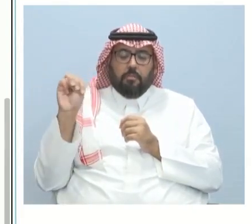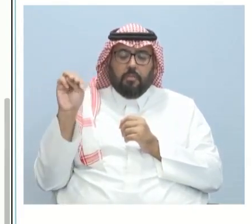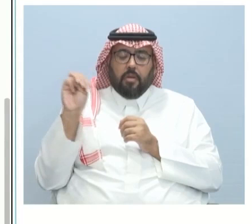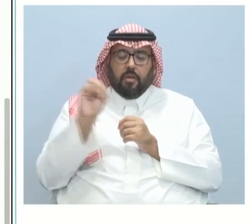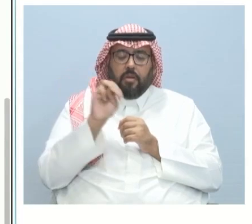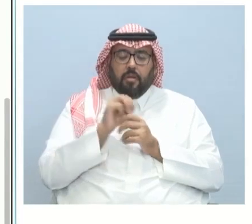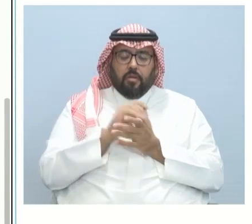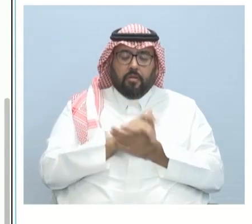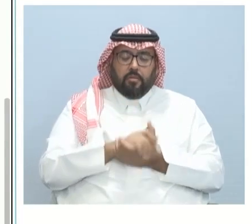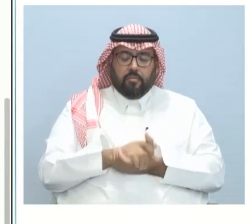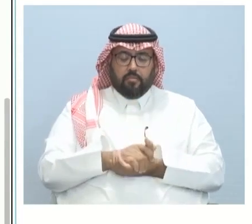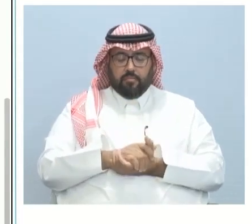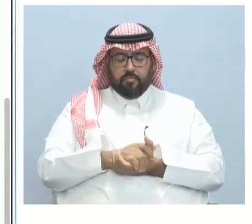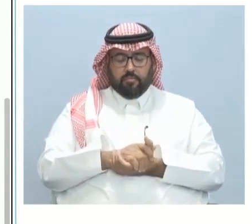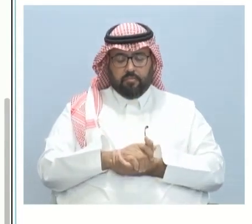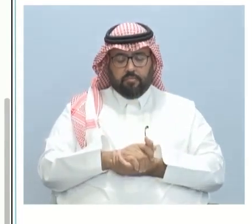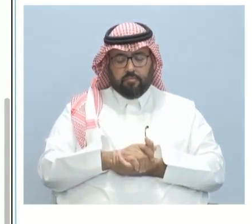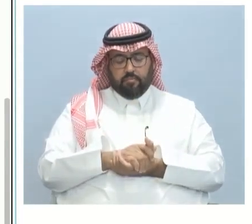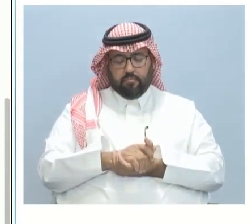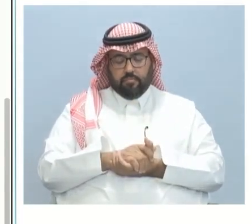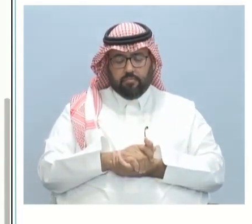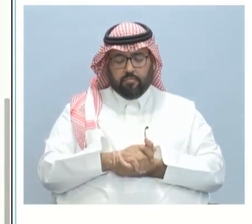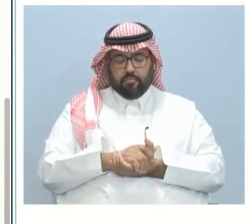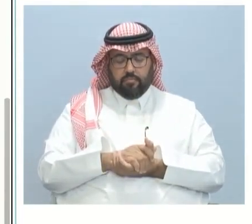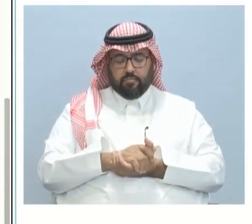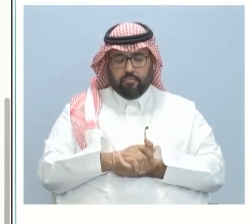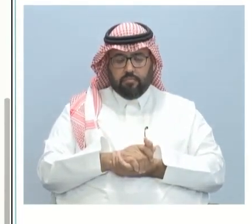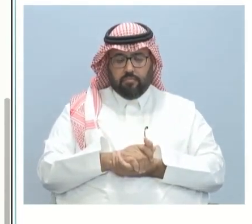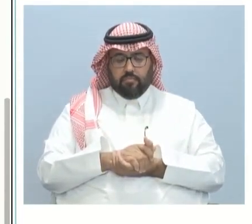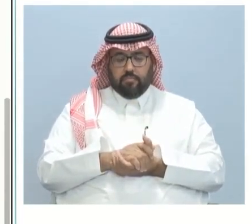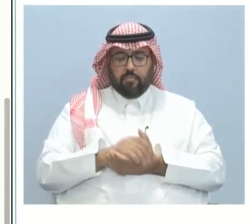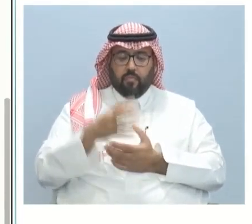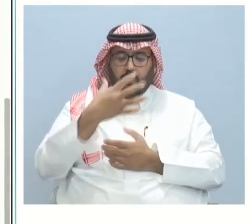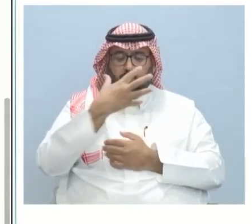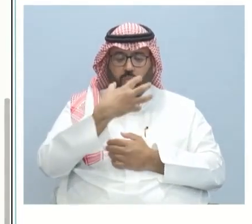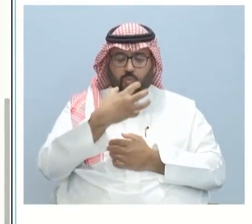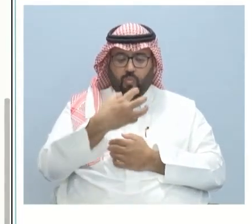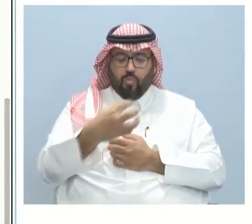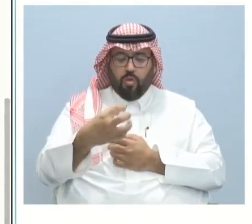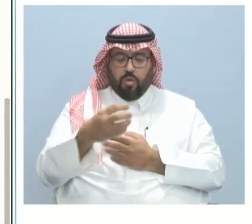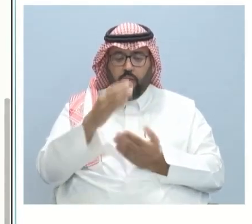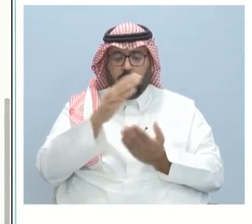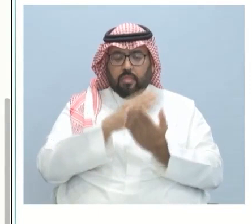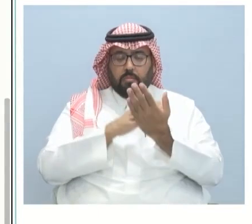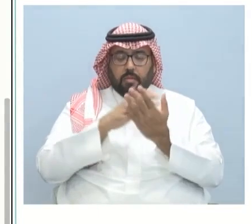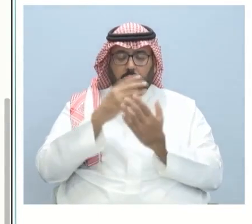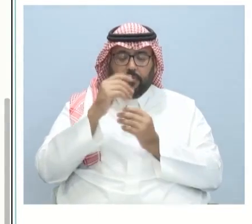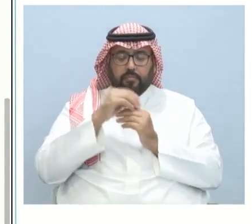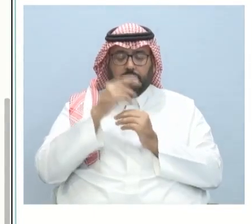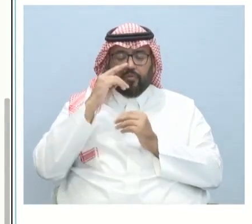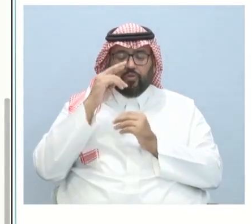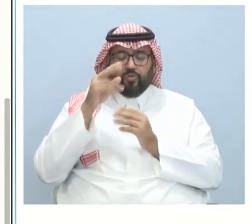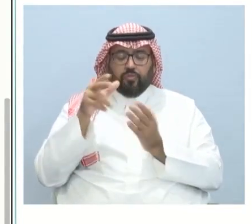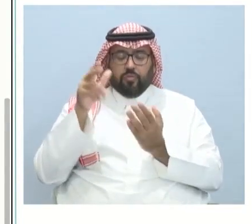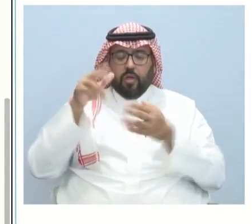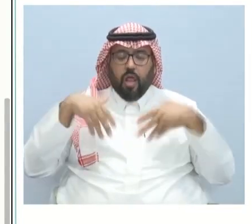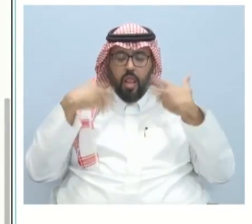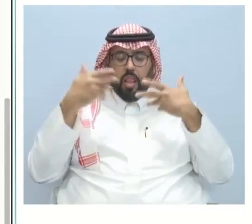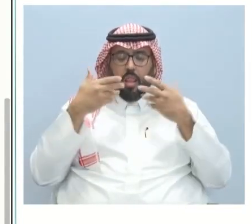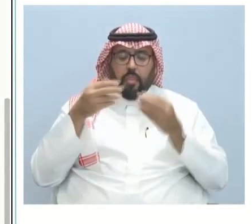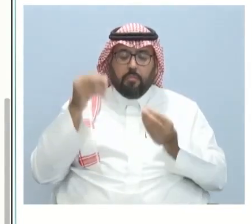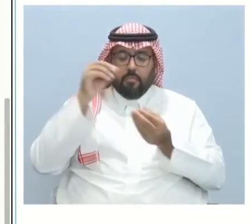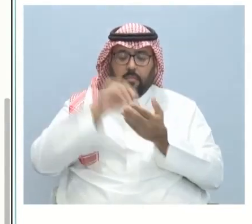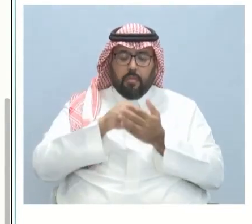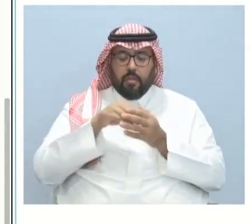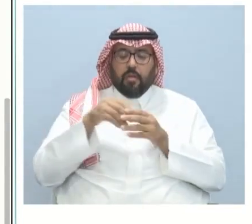300 مليمتر ليتحرك الروبوت مسافه 300 مليمتر على المحور اكس بعد